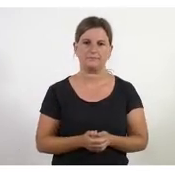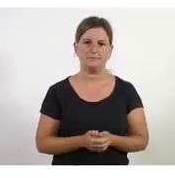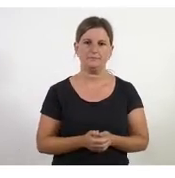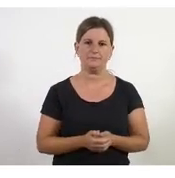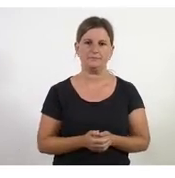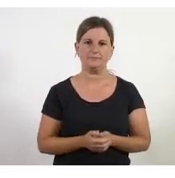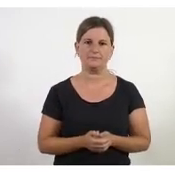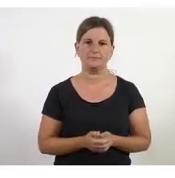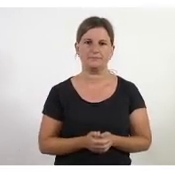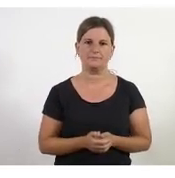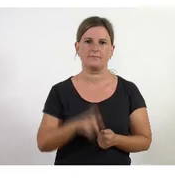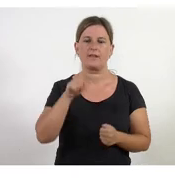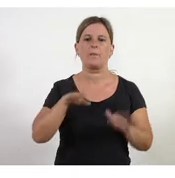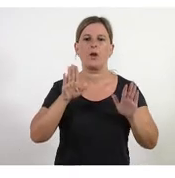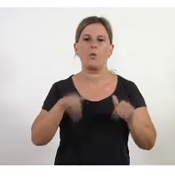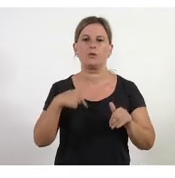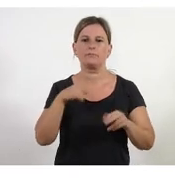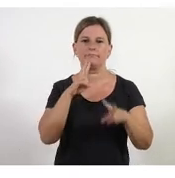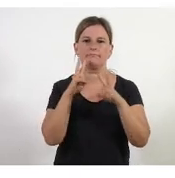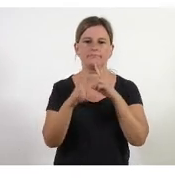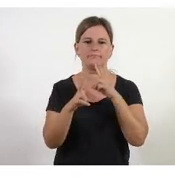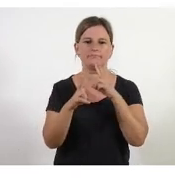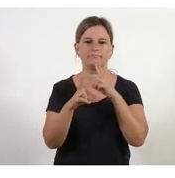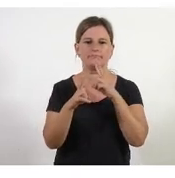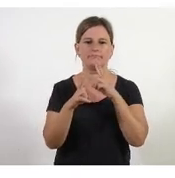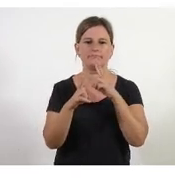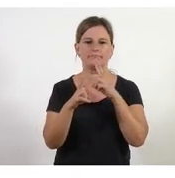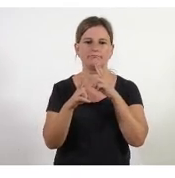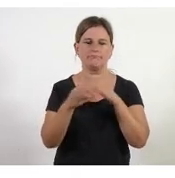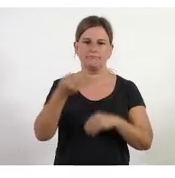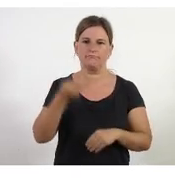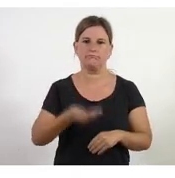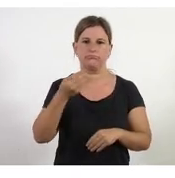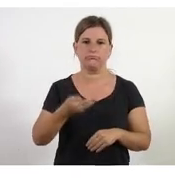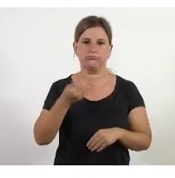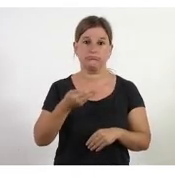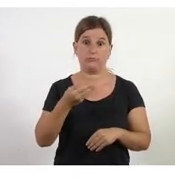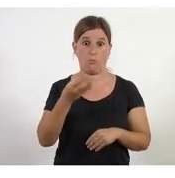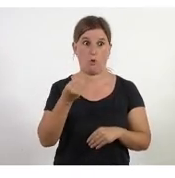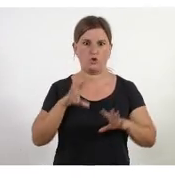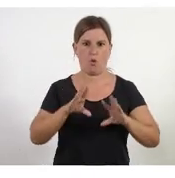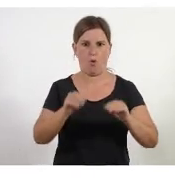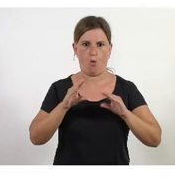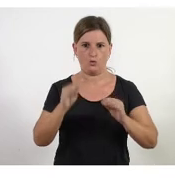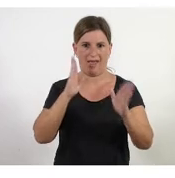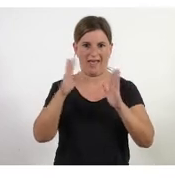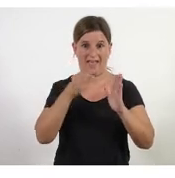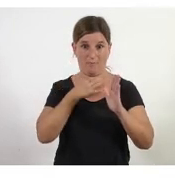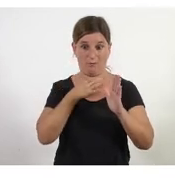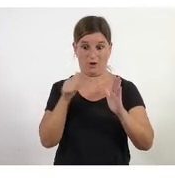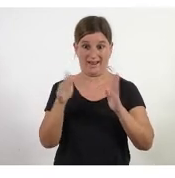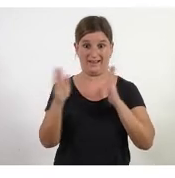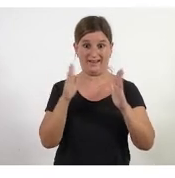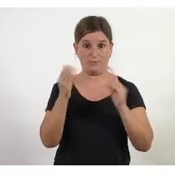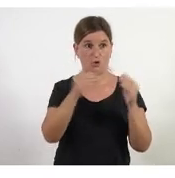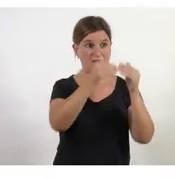I per últim, una de les aplicacions reines d'aquesta crisi que moltes entitats